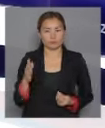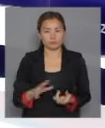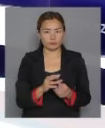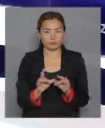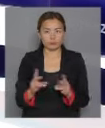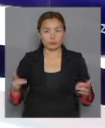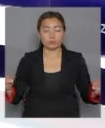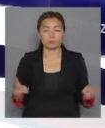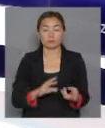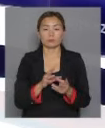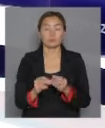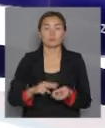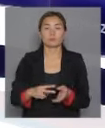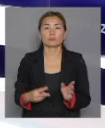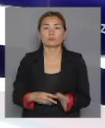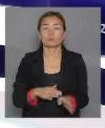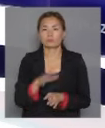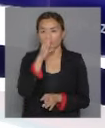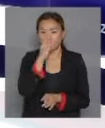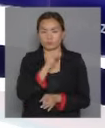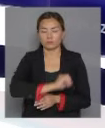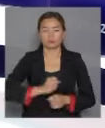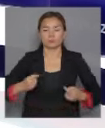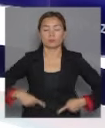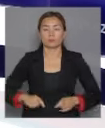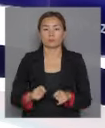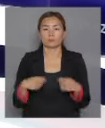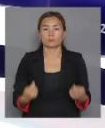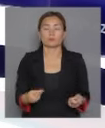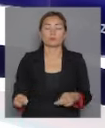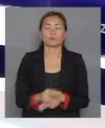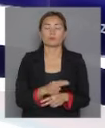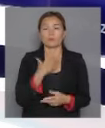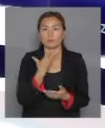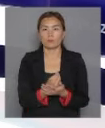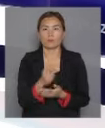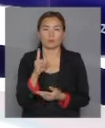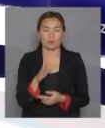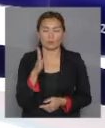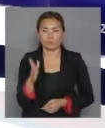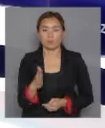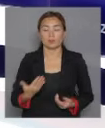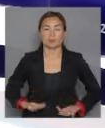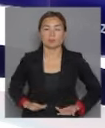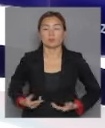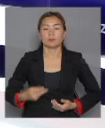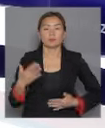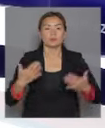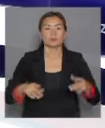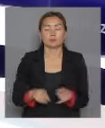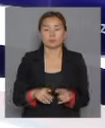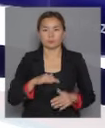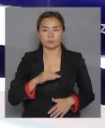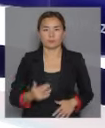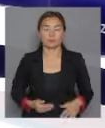Стоит отметить, что данный проект реализуется в соответствии с предложениями кооперативов собственных квартир и жителей многоэтажек, а также